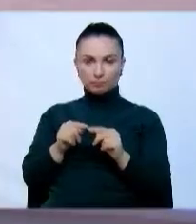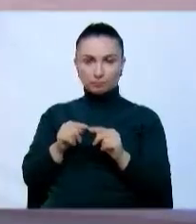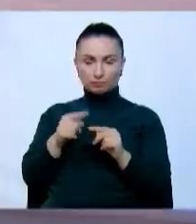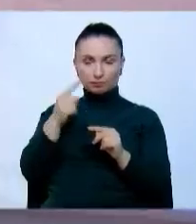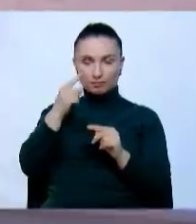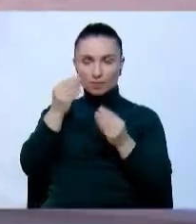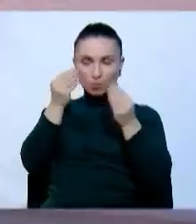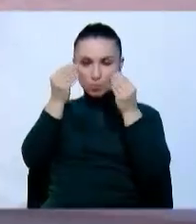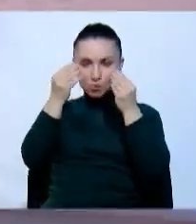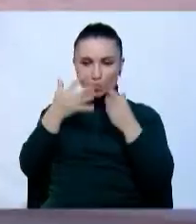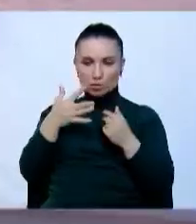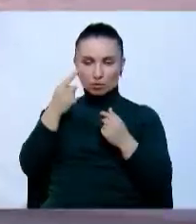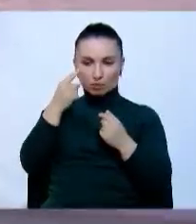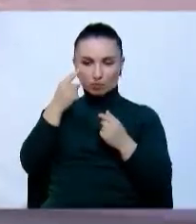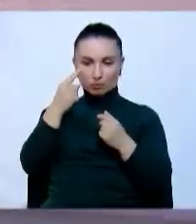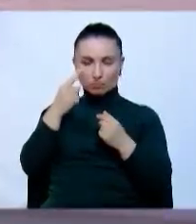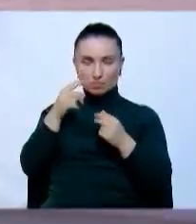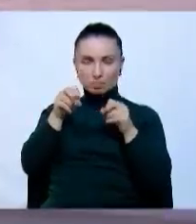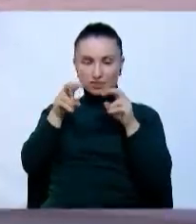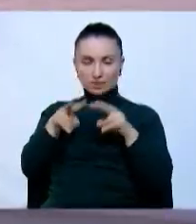საცრემლი არხი, გამავალი არხი,